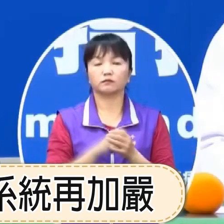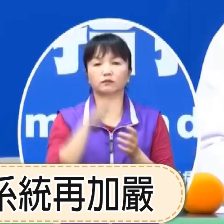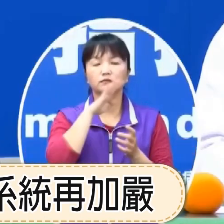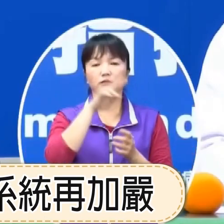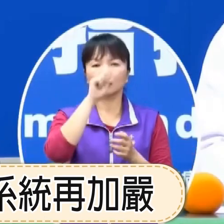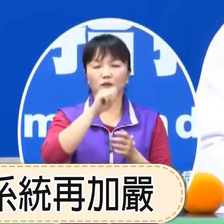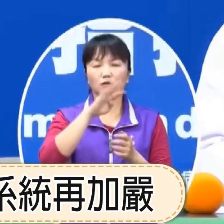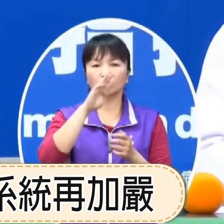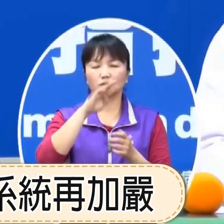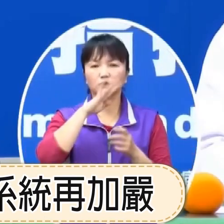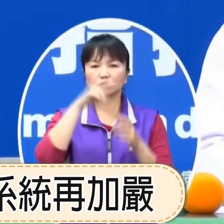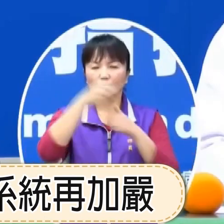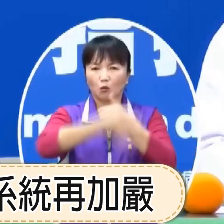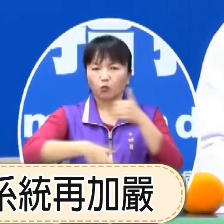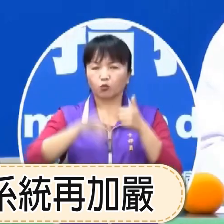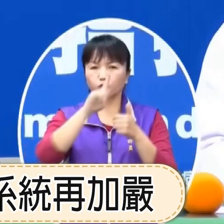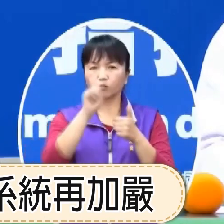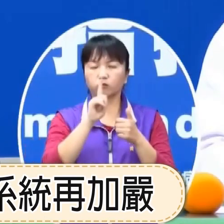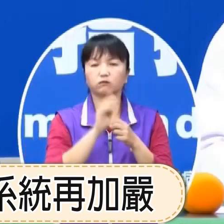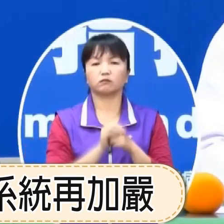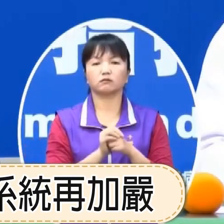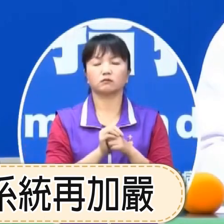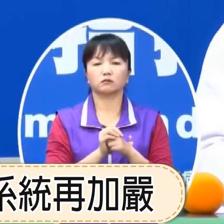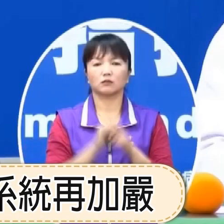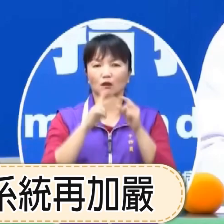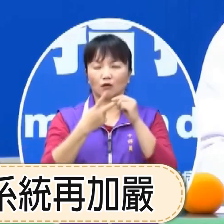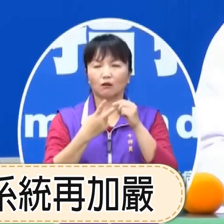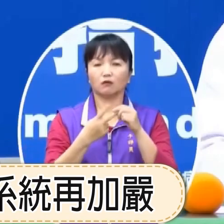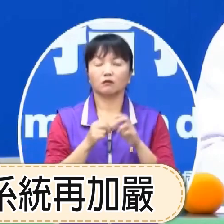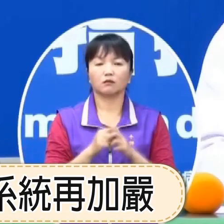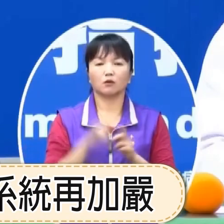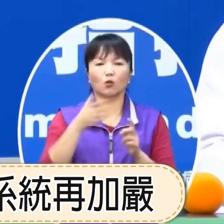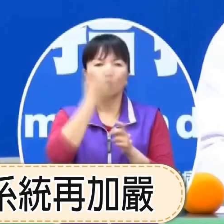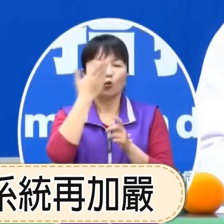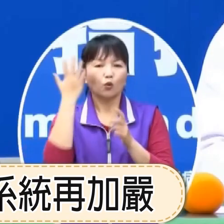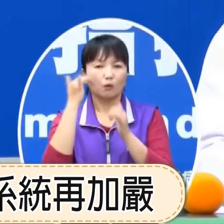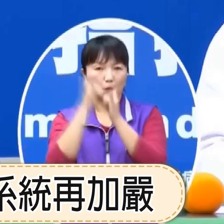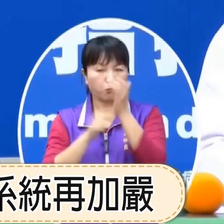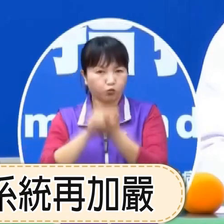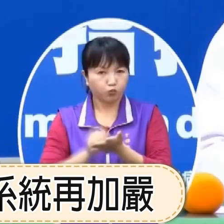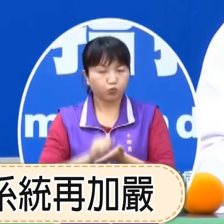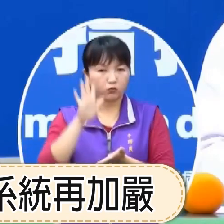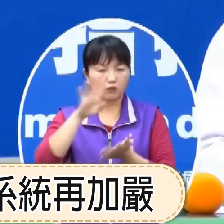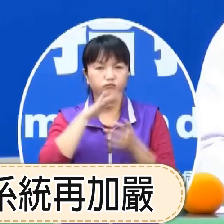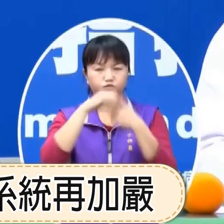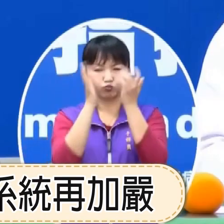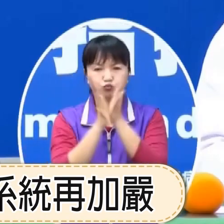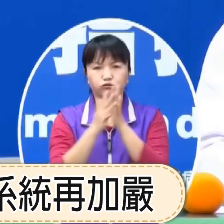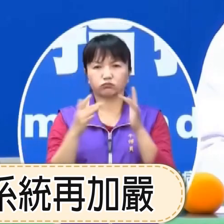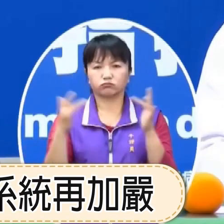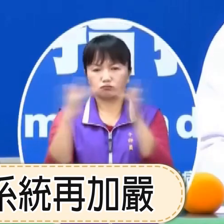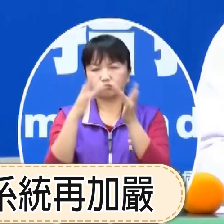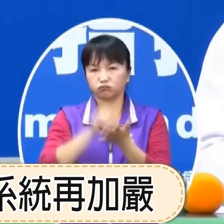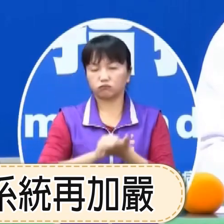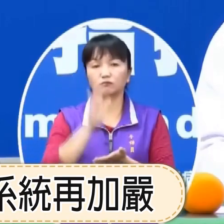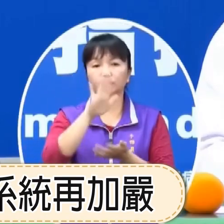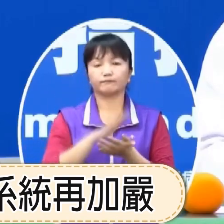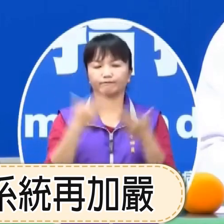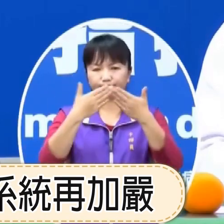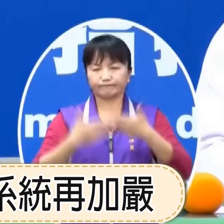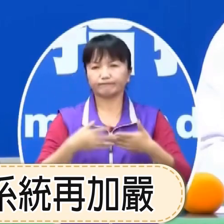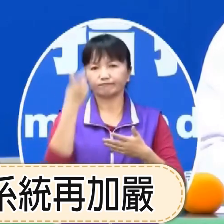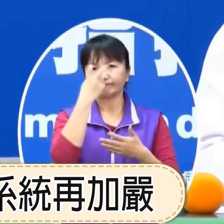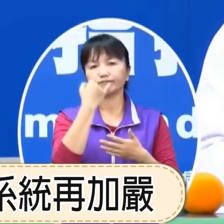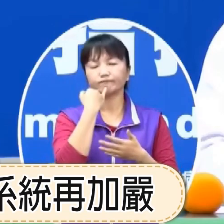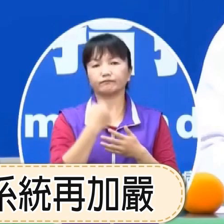们 NPLIS 的这个系统。已经跟啊我们这个旅游史的部分是勾稽在一起哈，所以这个